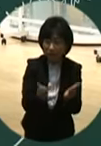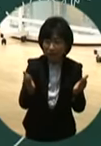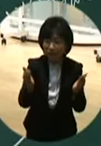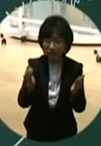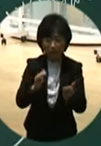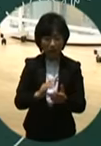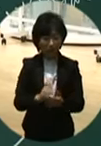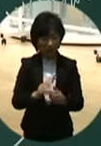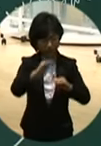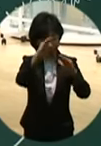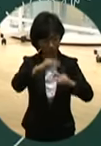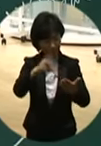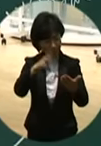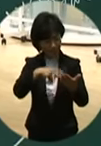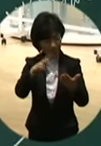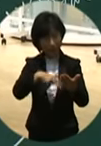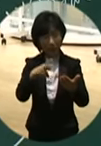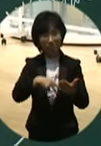이렇잖아요.